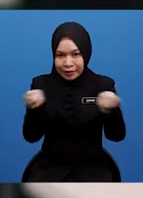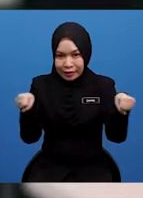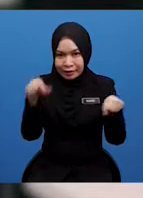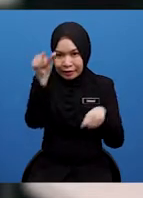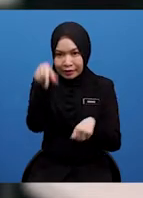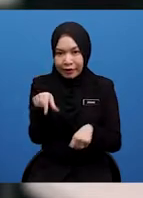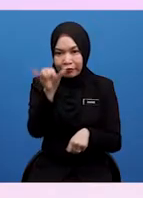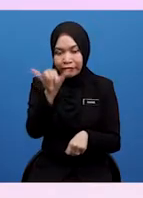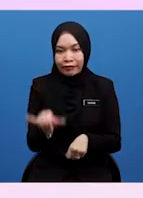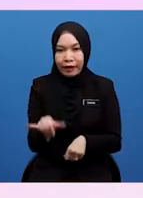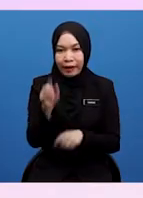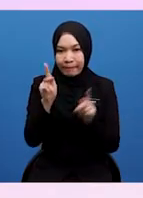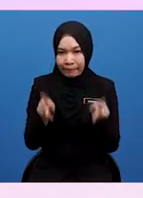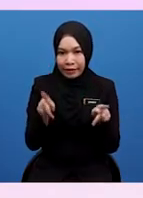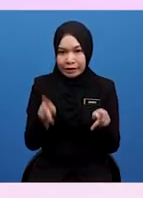akan dilukiskan.